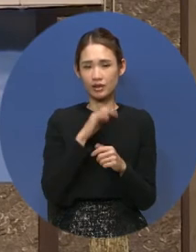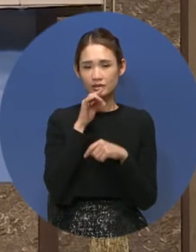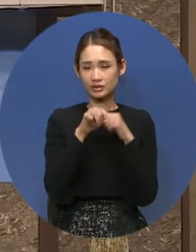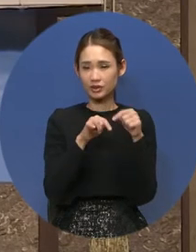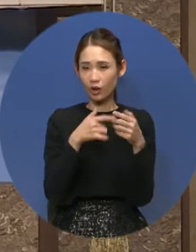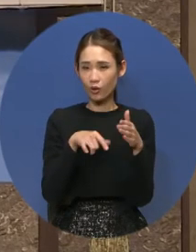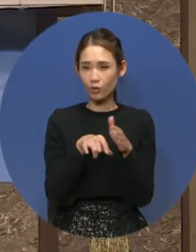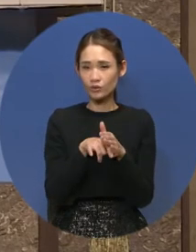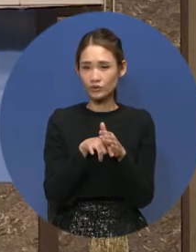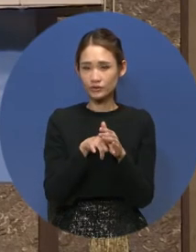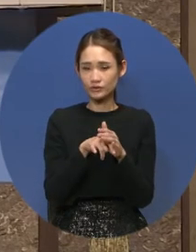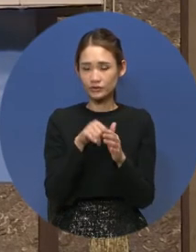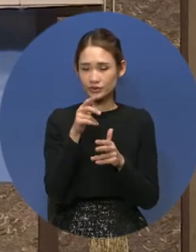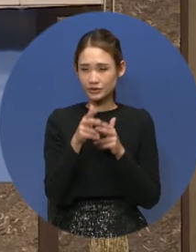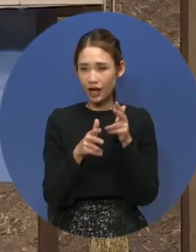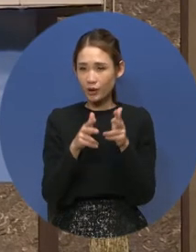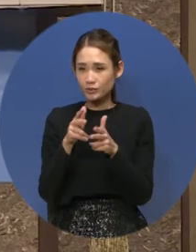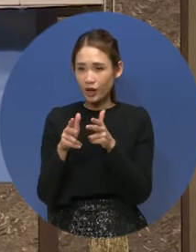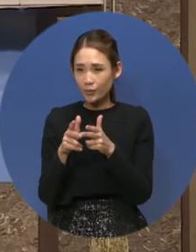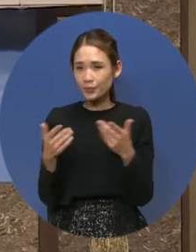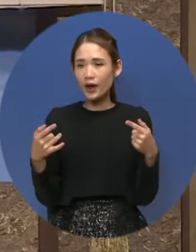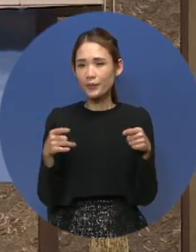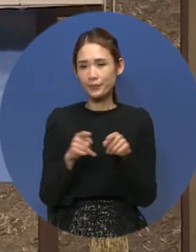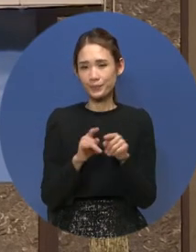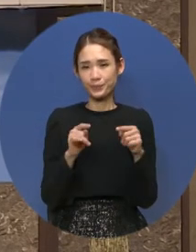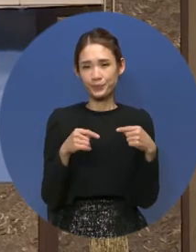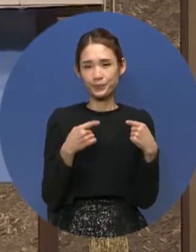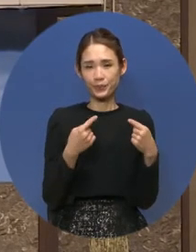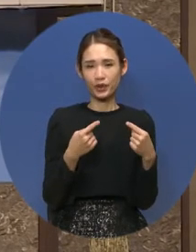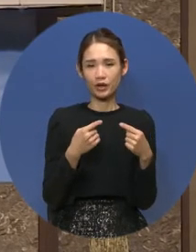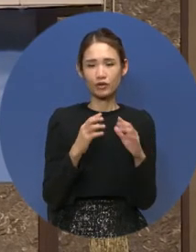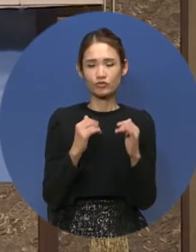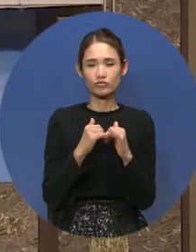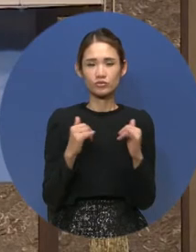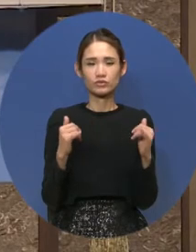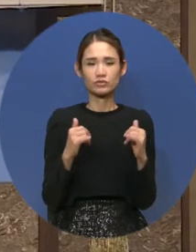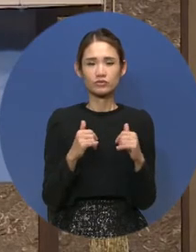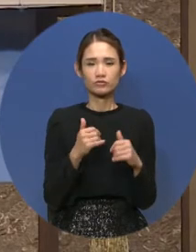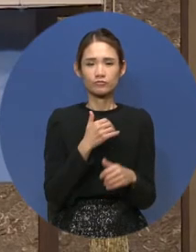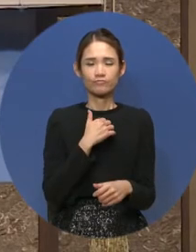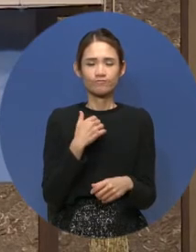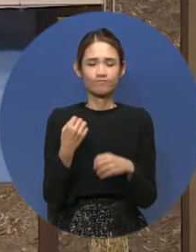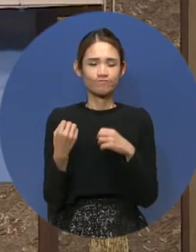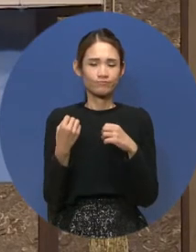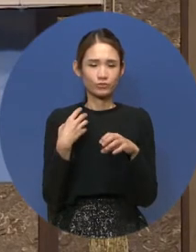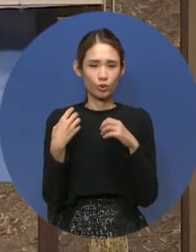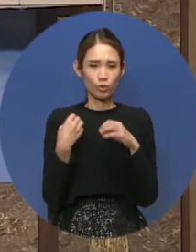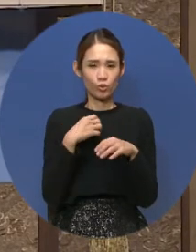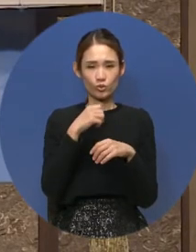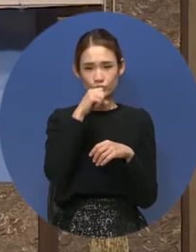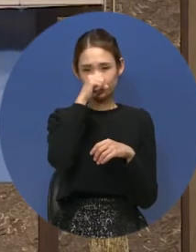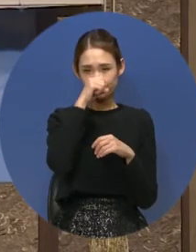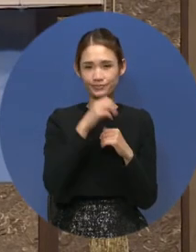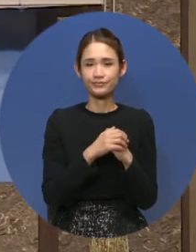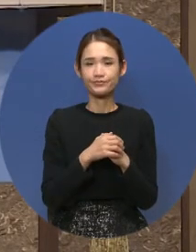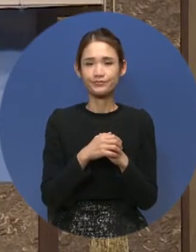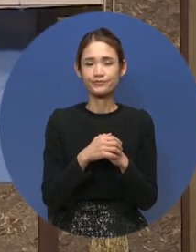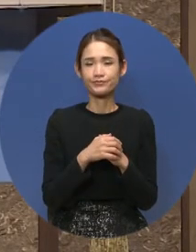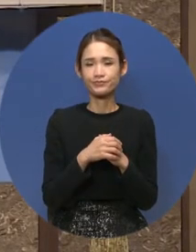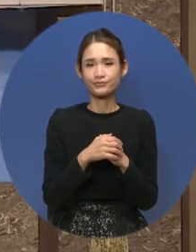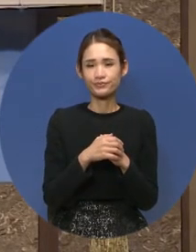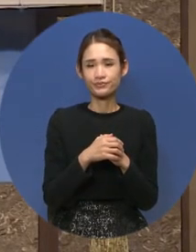가지 이제 사업들을 함께 하고 있는데요. 국민분들한테 상당한 그 여성분들한테 상당한 호응을 받고